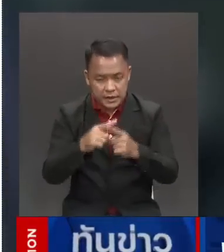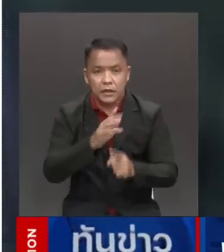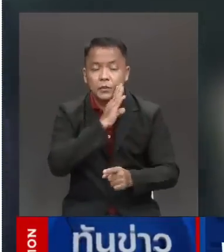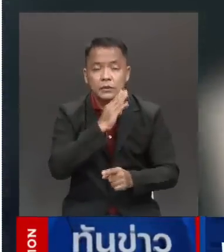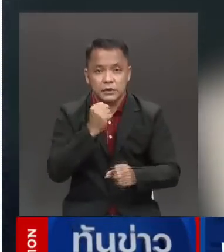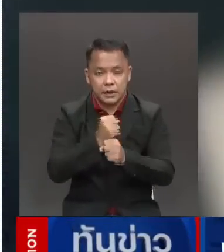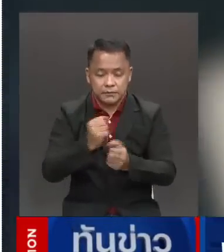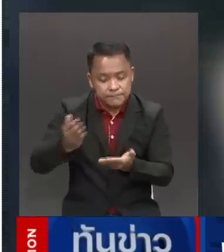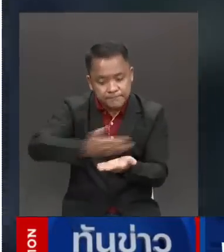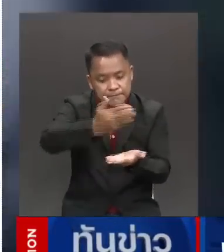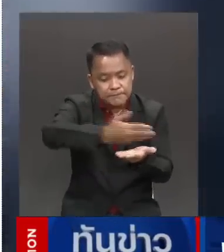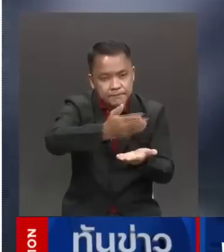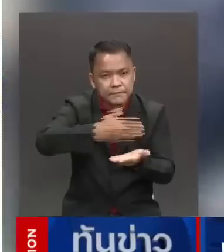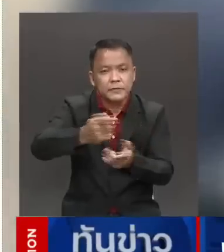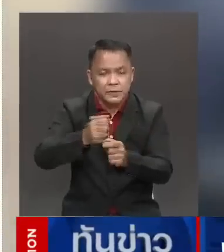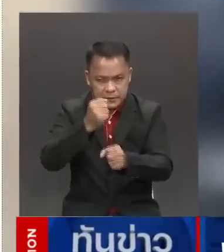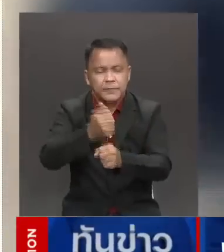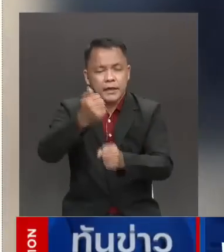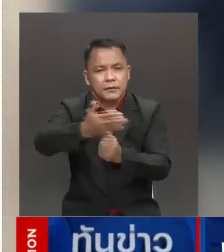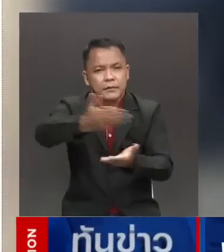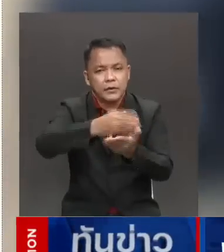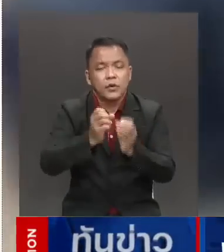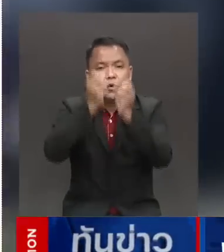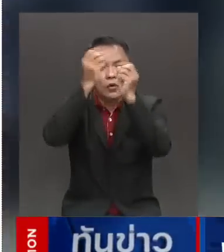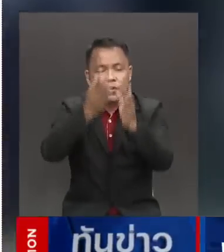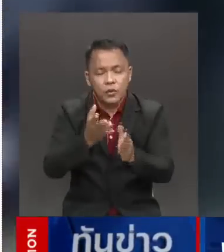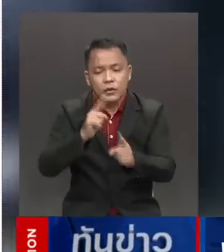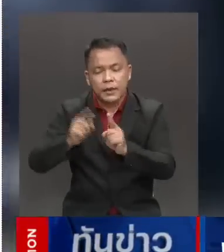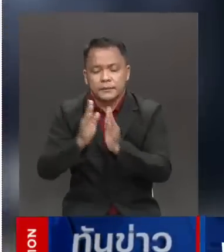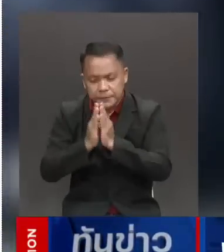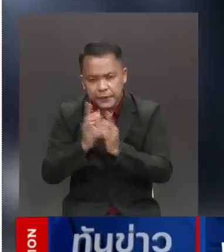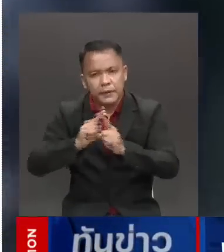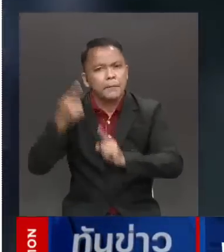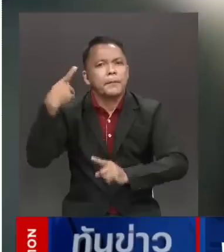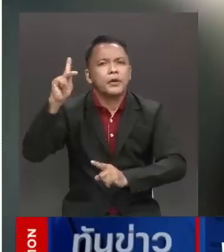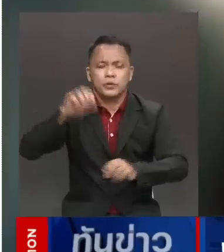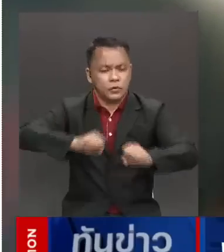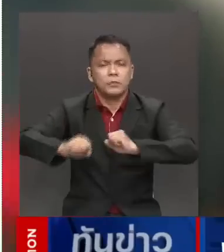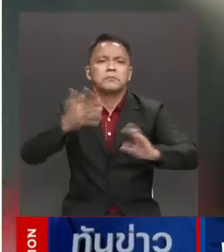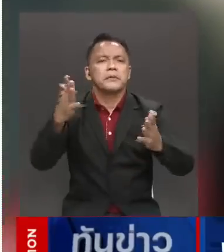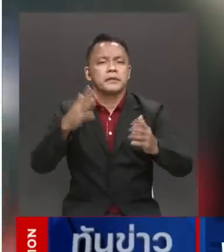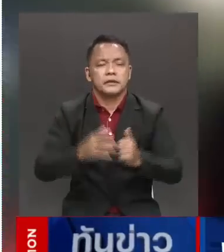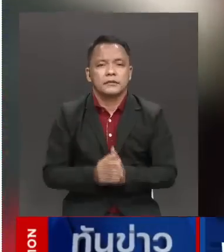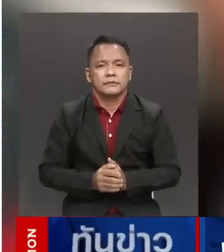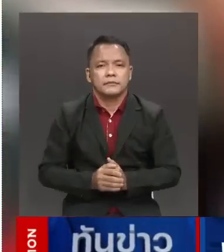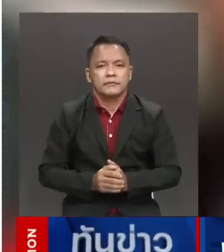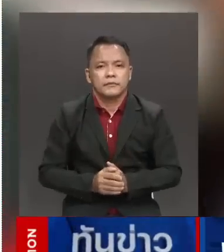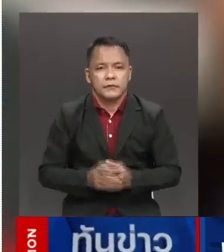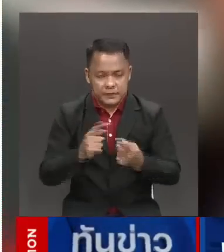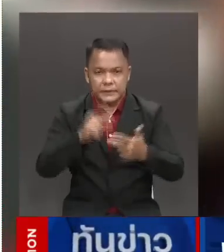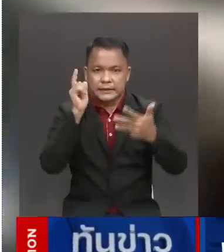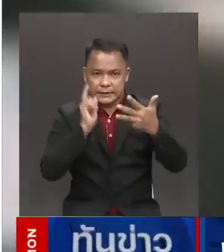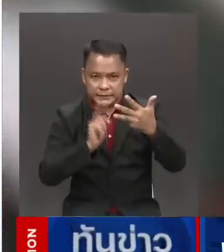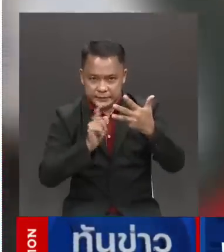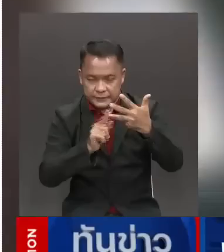าต้องทำความสะอาดตรงกลางหนูก็ทำเรื่องไหว้ครูต่างๆหนูเห็นว่าไม่มีประโยชน์กับเยาวชนและนักเรียนประเด็นที่4เธอ